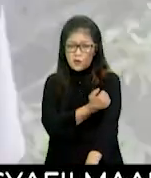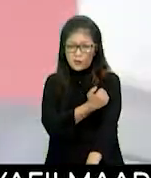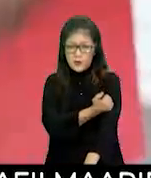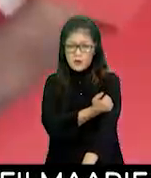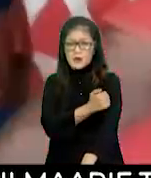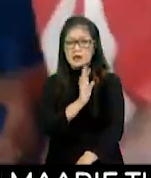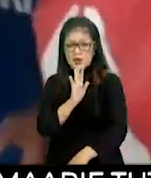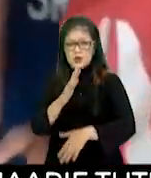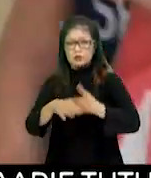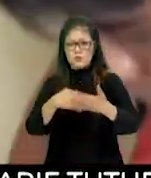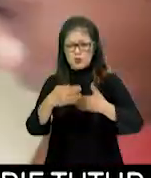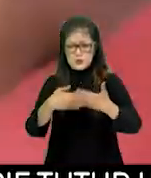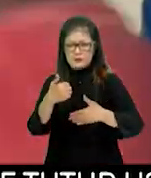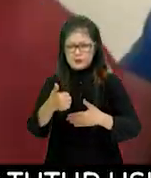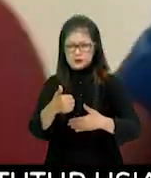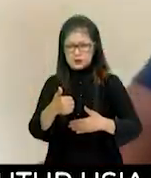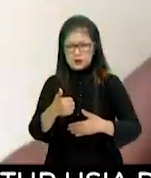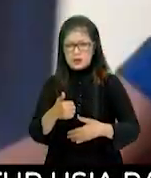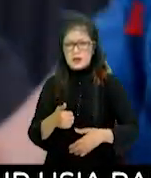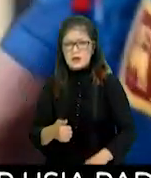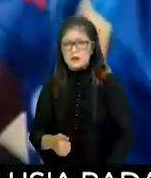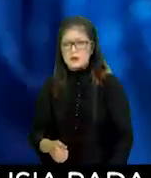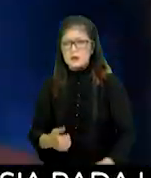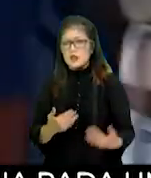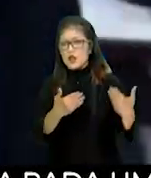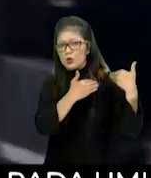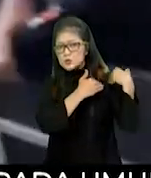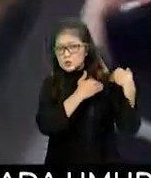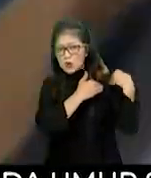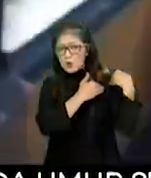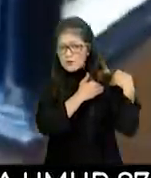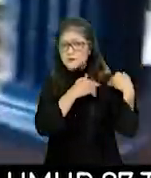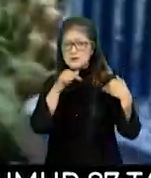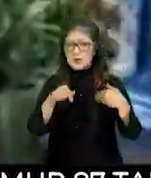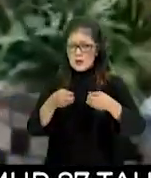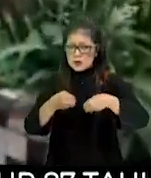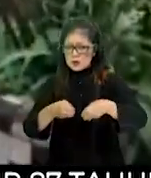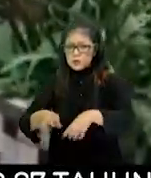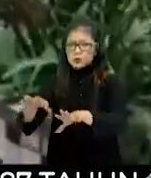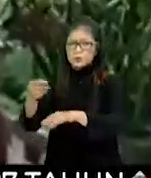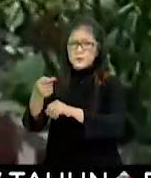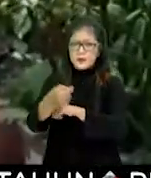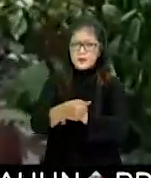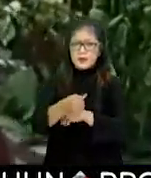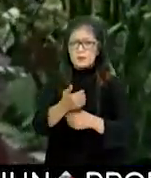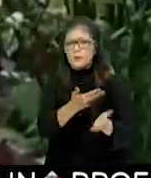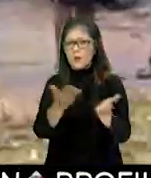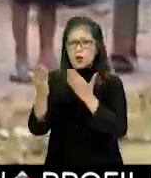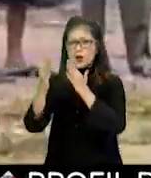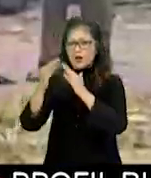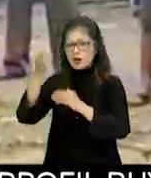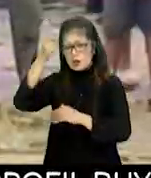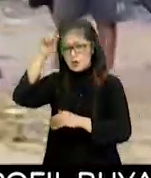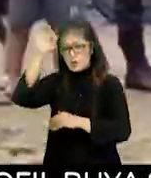tangani. Guna mempertanggungjawabkan perbuatannya, kedua orang yang diduga pengguna dan pengedar dibawa ke Mapolsek Patumbak. Petugas juga